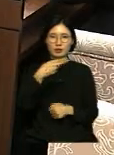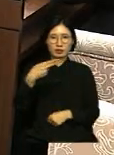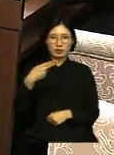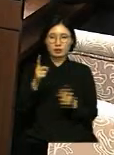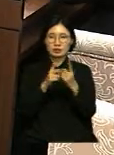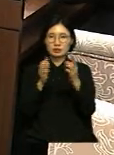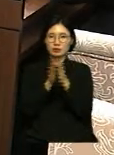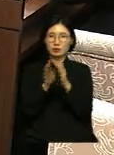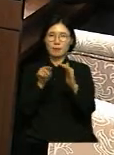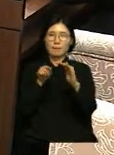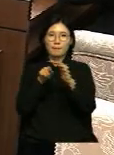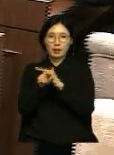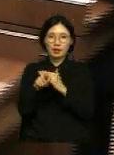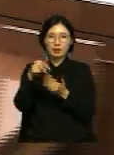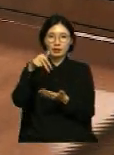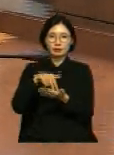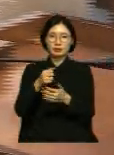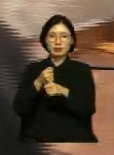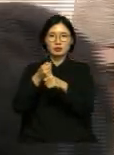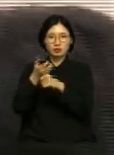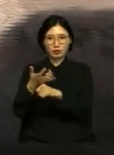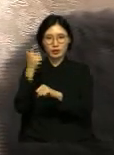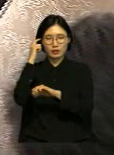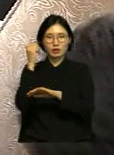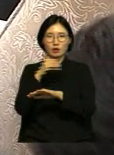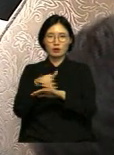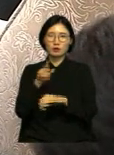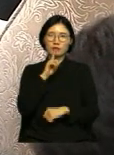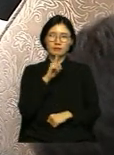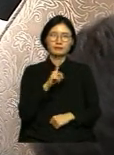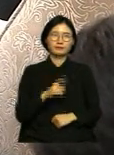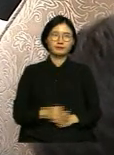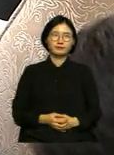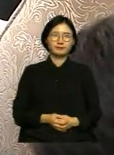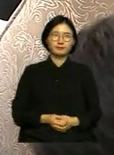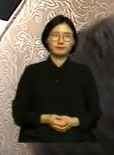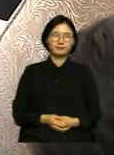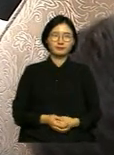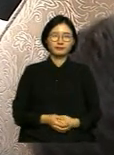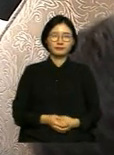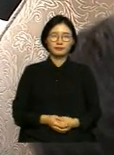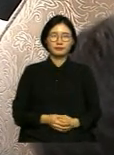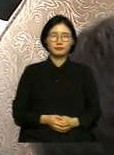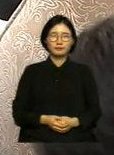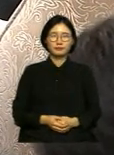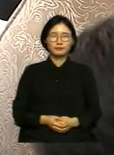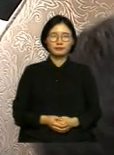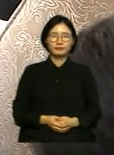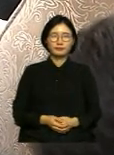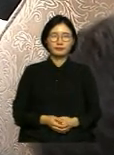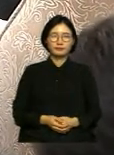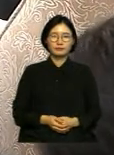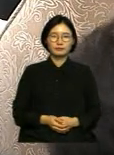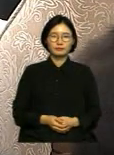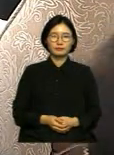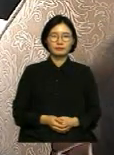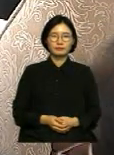LH를 직접 방문해 입장을 전달할 계획이라고 덧붙였습니다. 딜라이브 서울경기 케이블TV 박미연입니다.